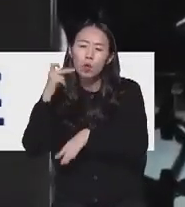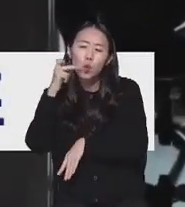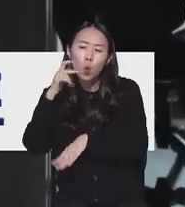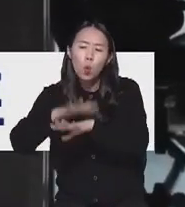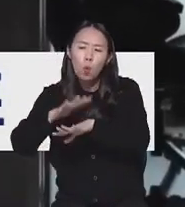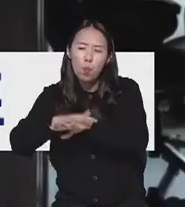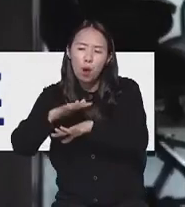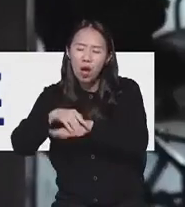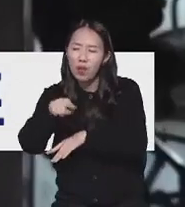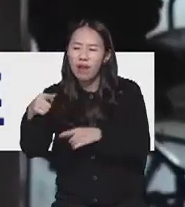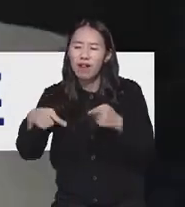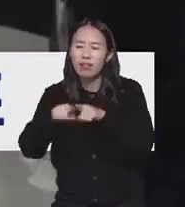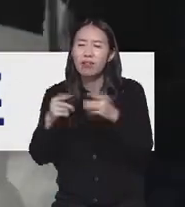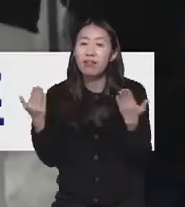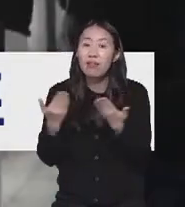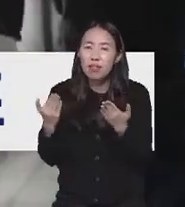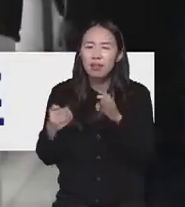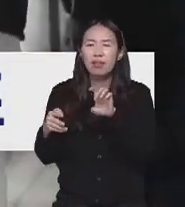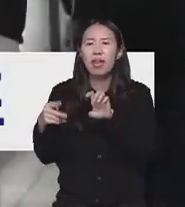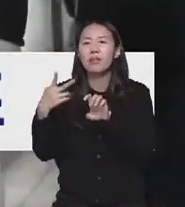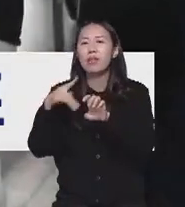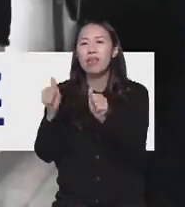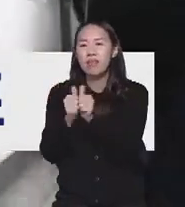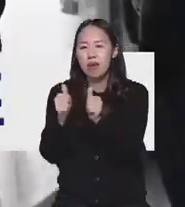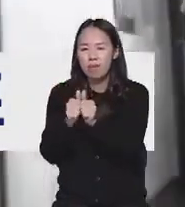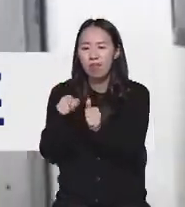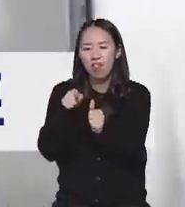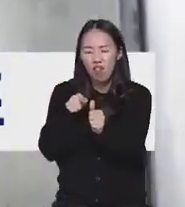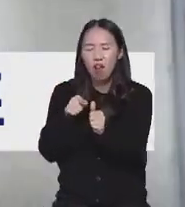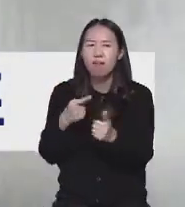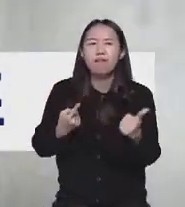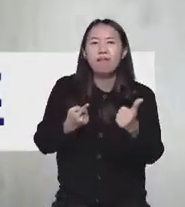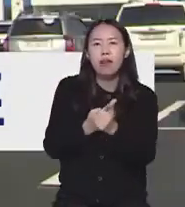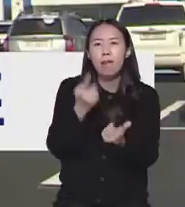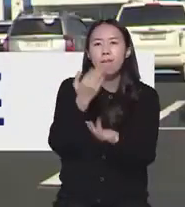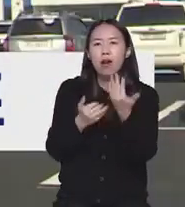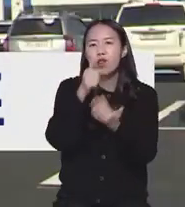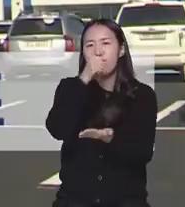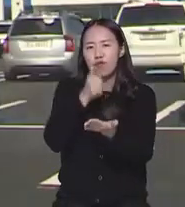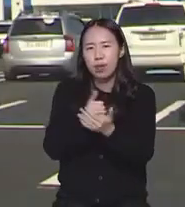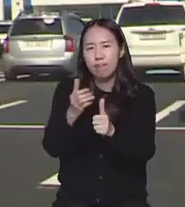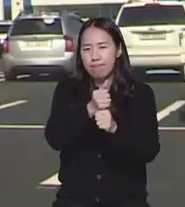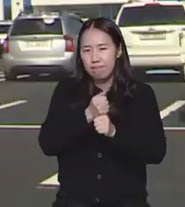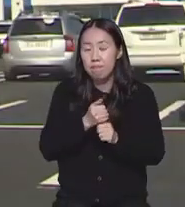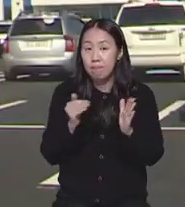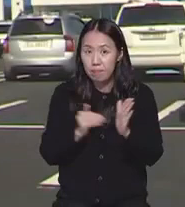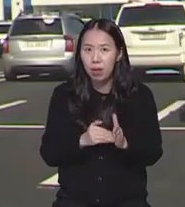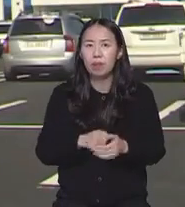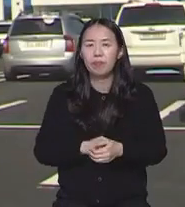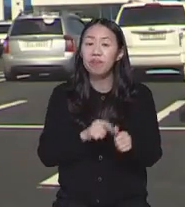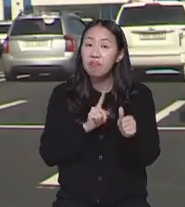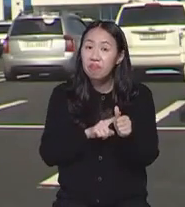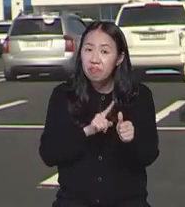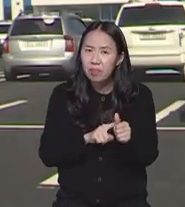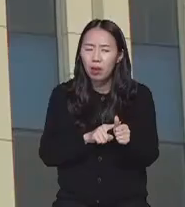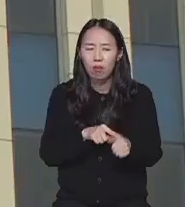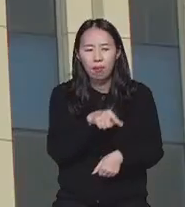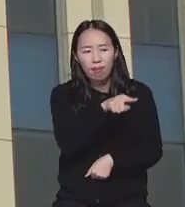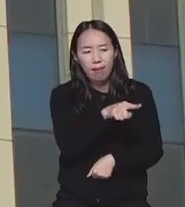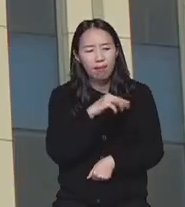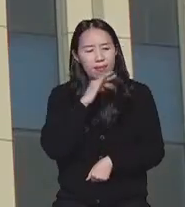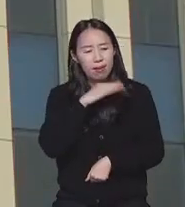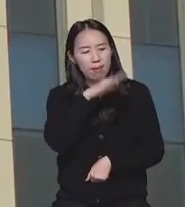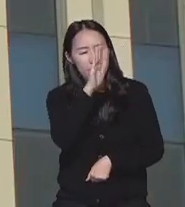일했던 40대 A씨를 살인과 방화 혐의로 긴급체포했습니다. A씨는 경찰에서 피해자가